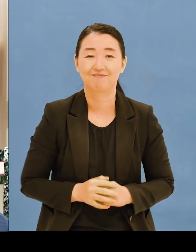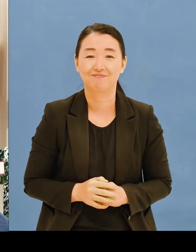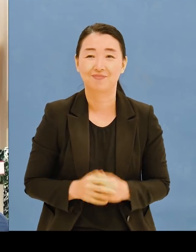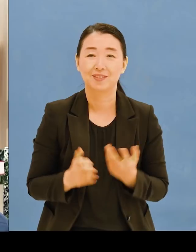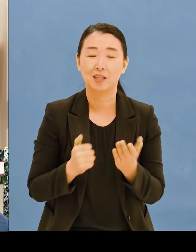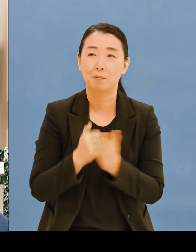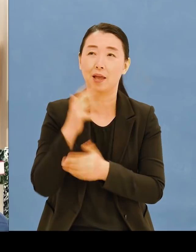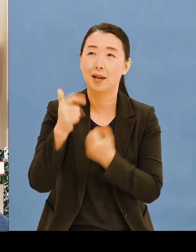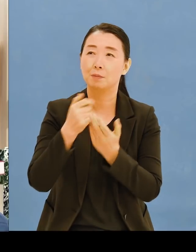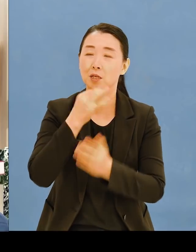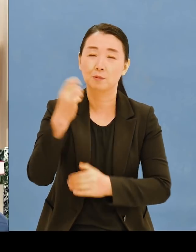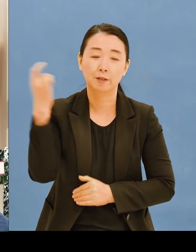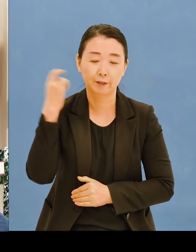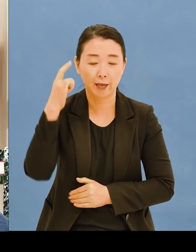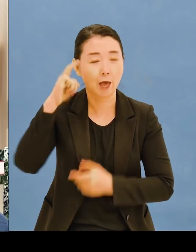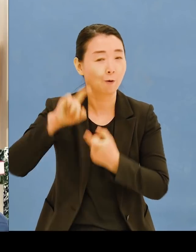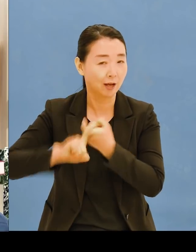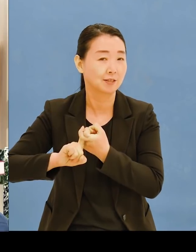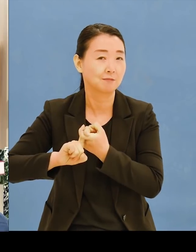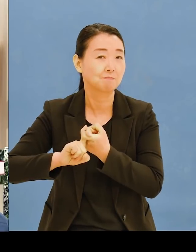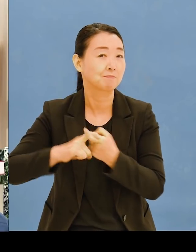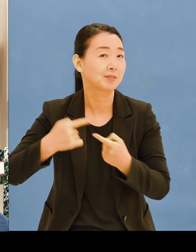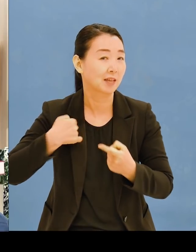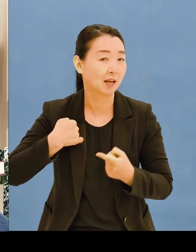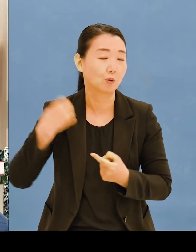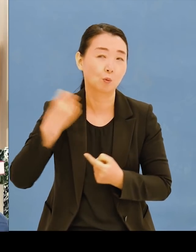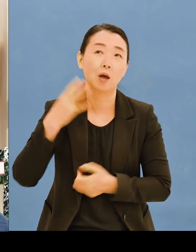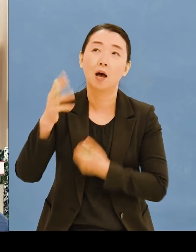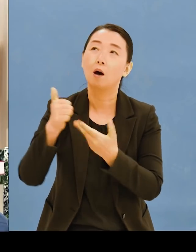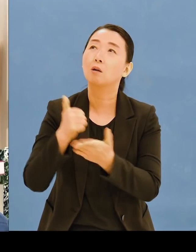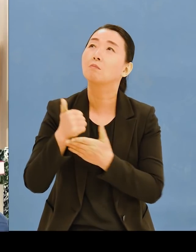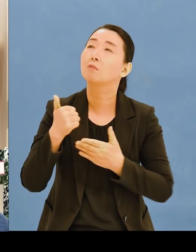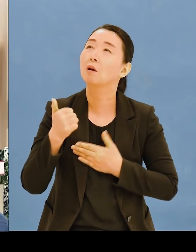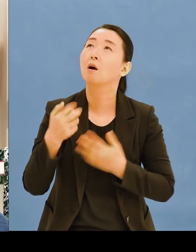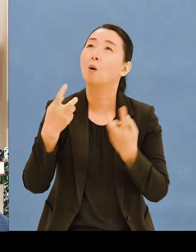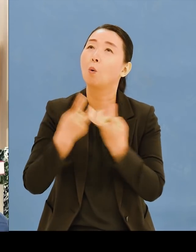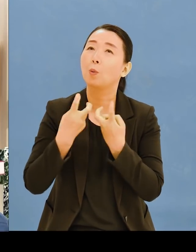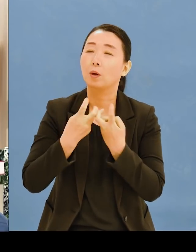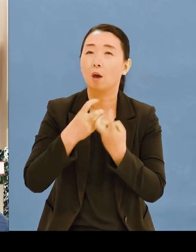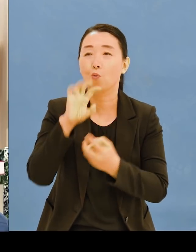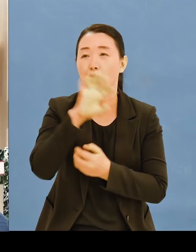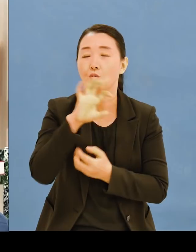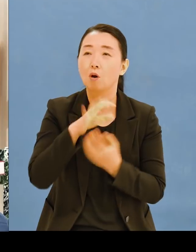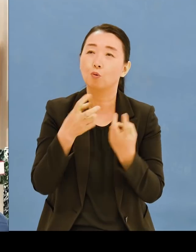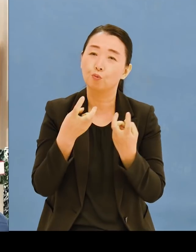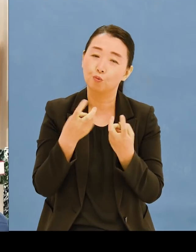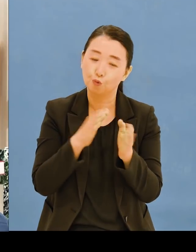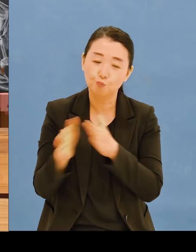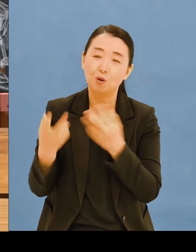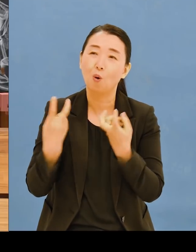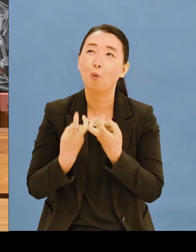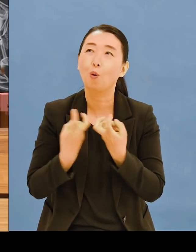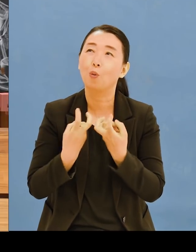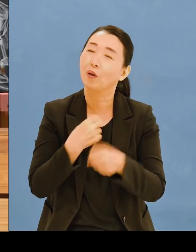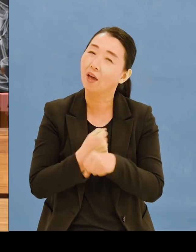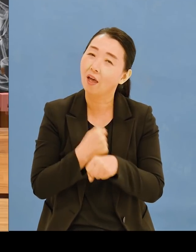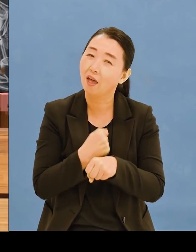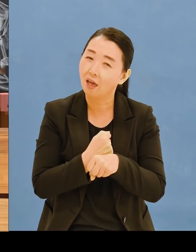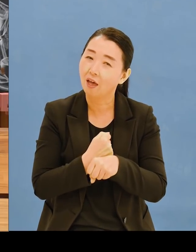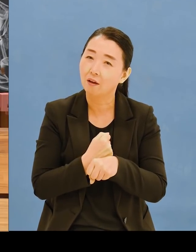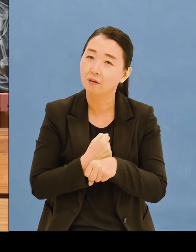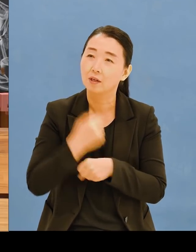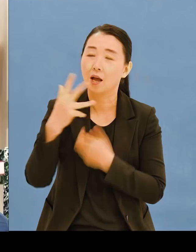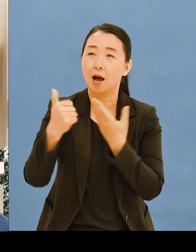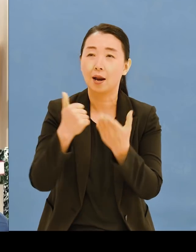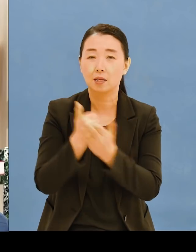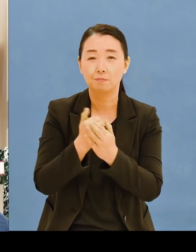주셔서 하나님 음성 듣기에 관심을 갖고 네. 그러면서 하나님 그러면 제가 어떻게 이 훈련을 준비를 해야 될까요?